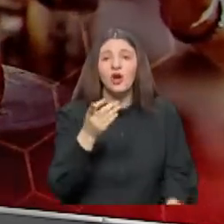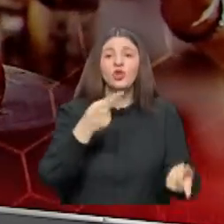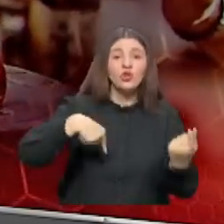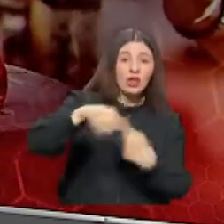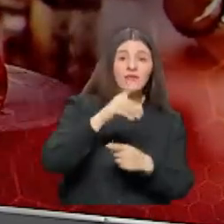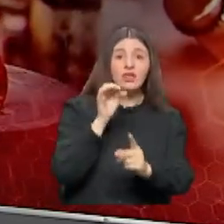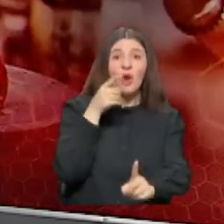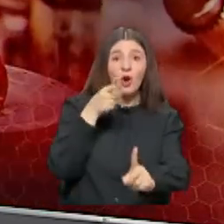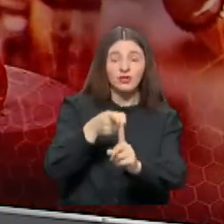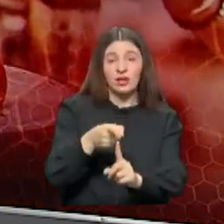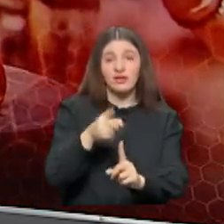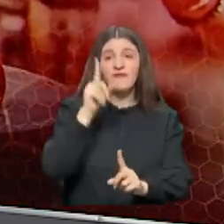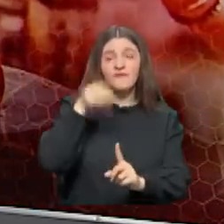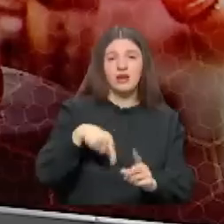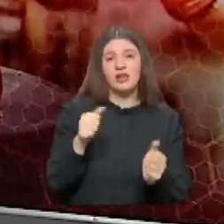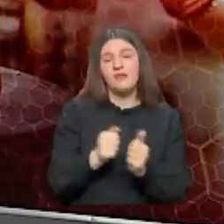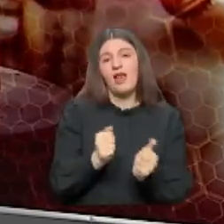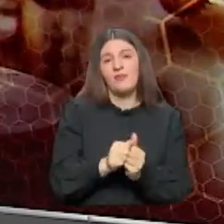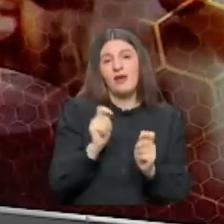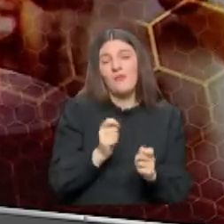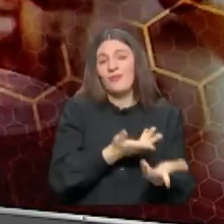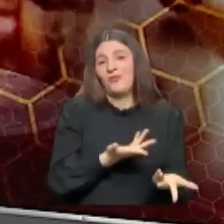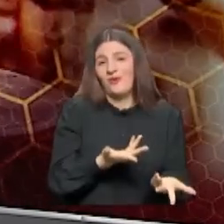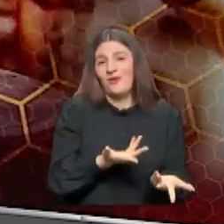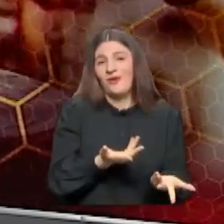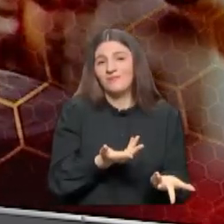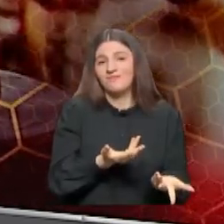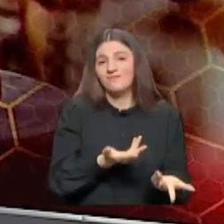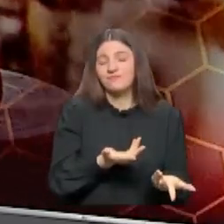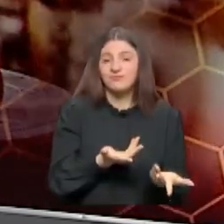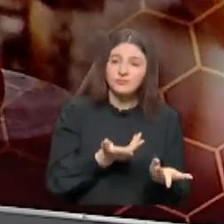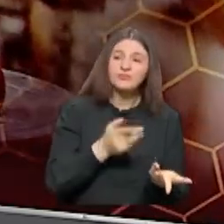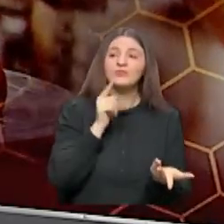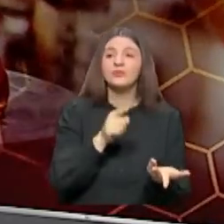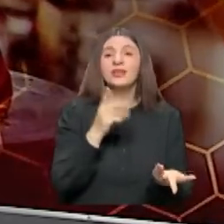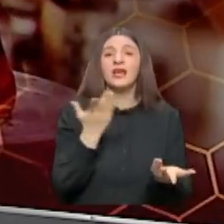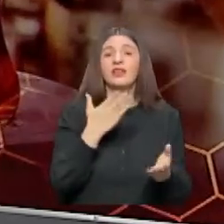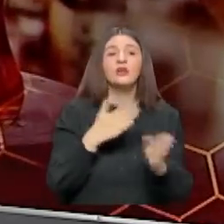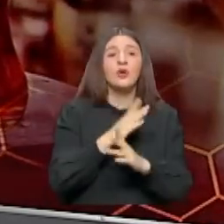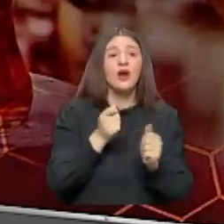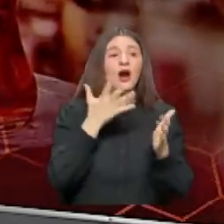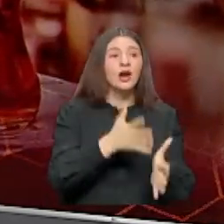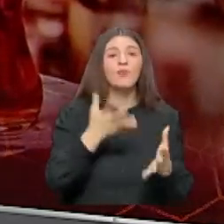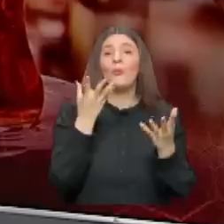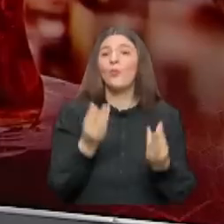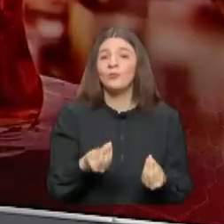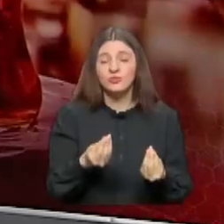ya da doğrudan vergilerinizle yapılıyor. Bunların ne kadar doğru harcamalar